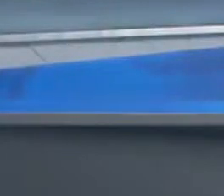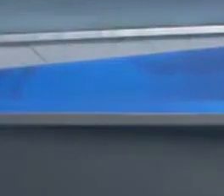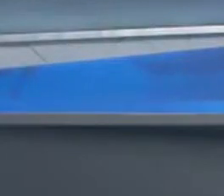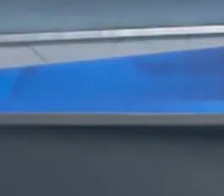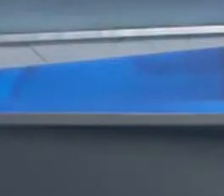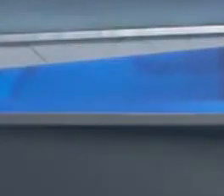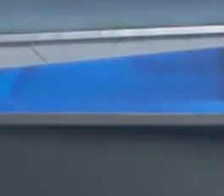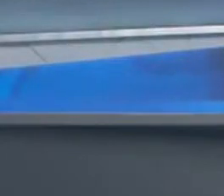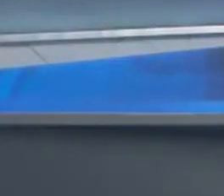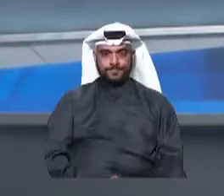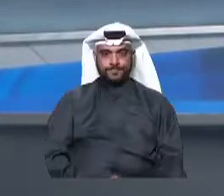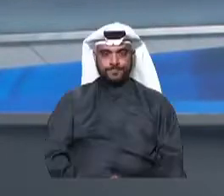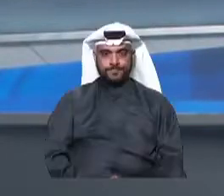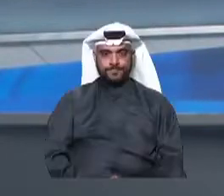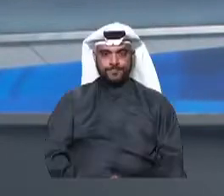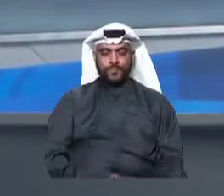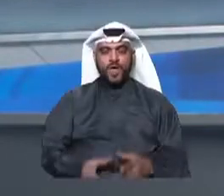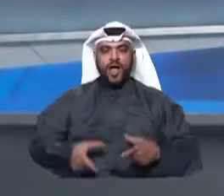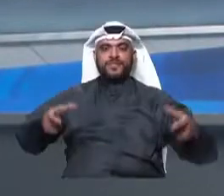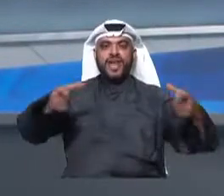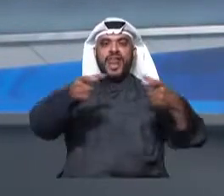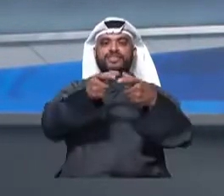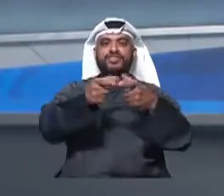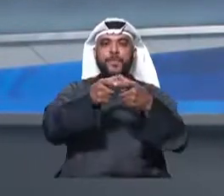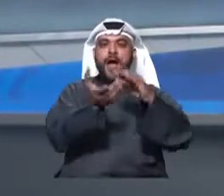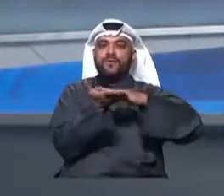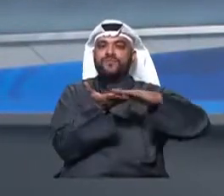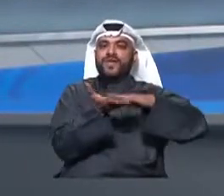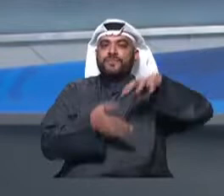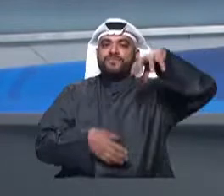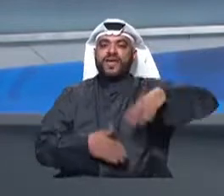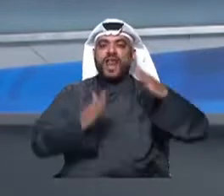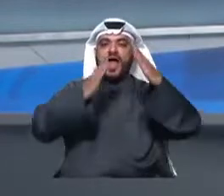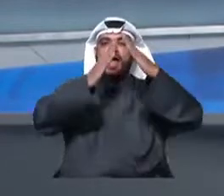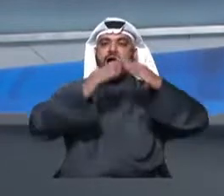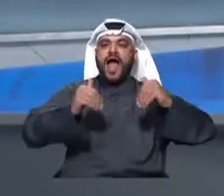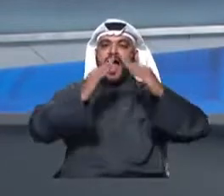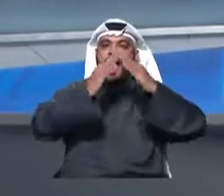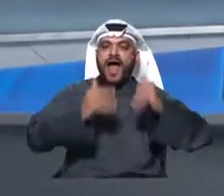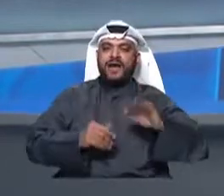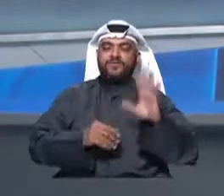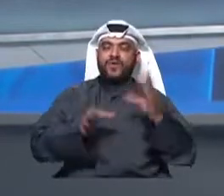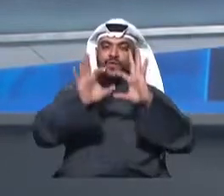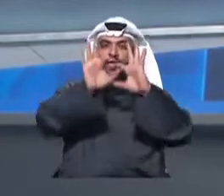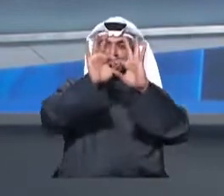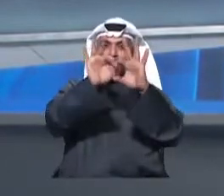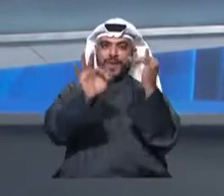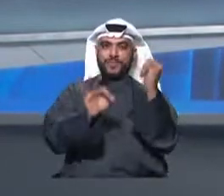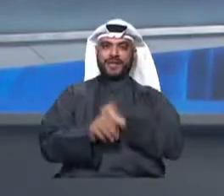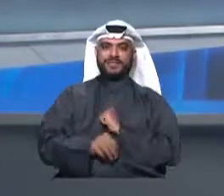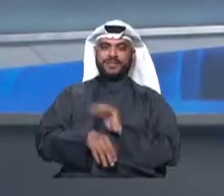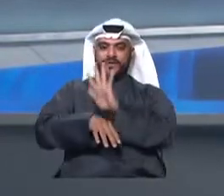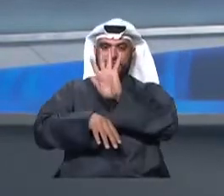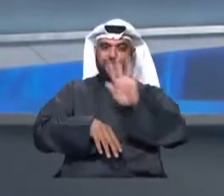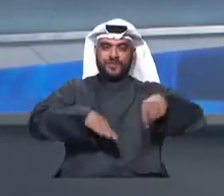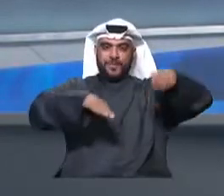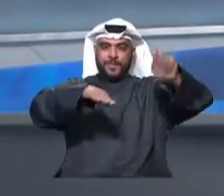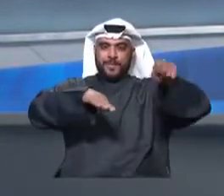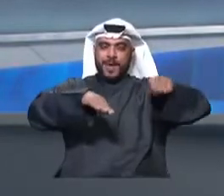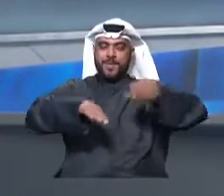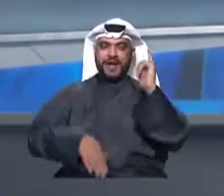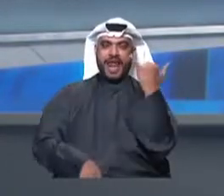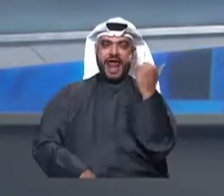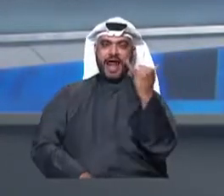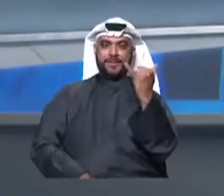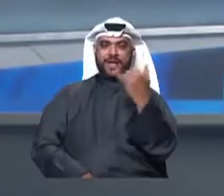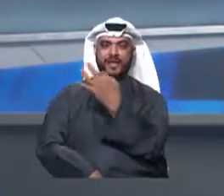عقدت في القاهرة أعمال الجلسة الثالثة من دور الانعقاد الثاني من الفصل التشريعي الثالث للبرلمان العربي، وذلك